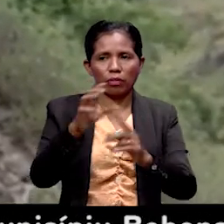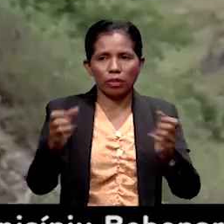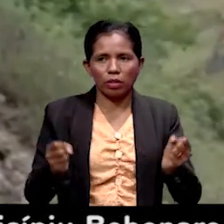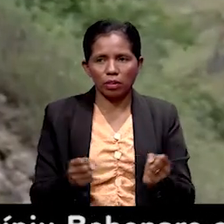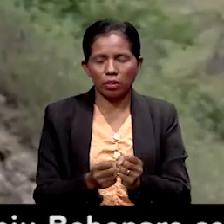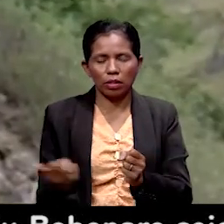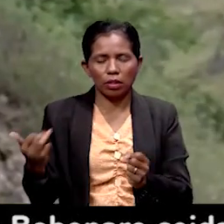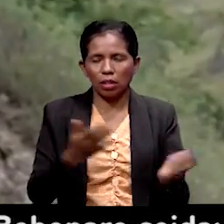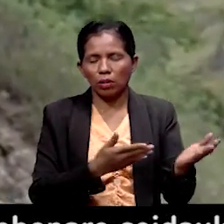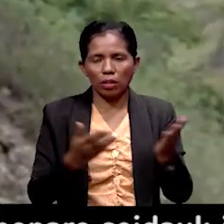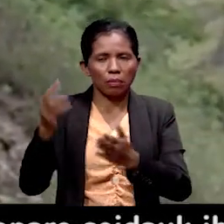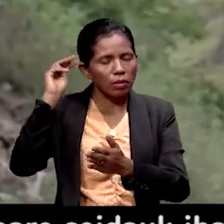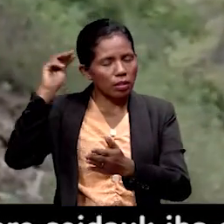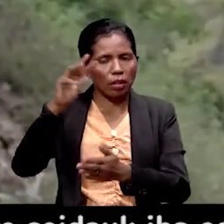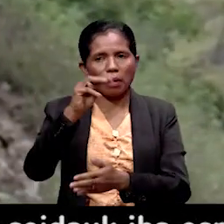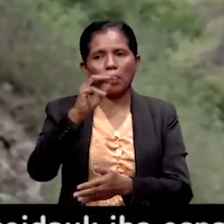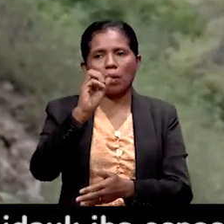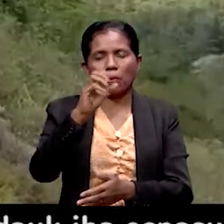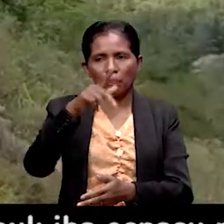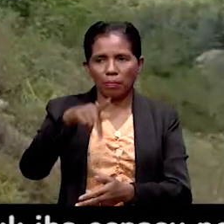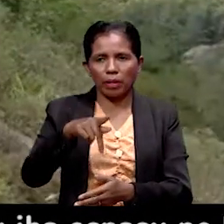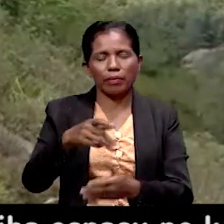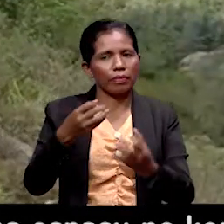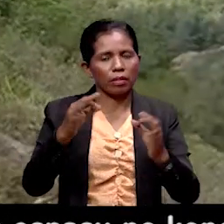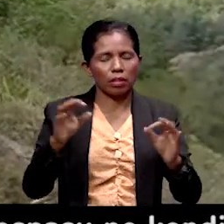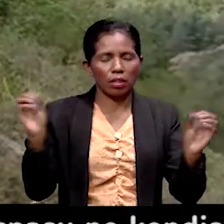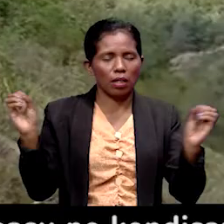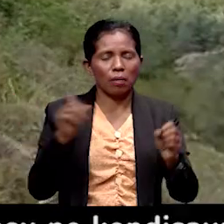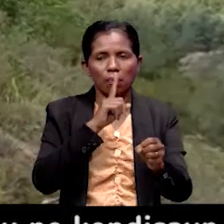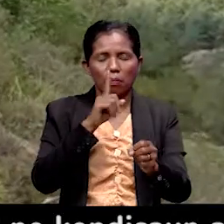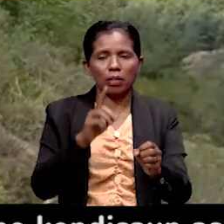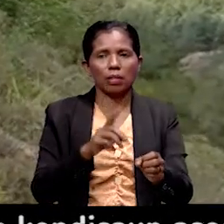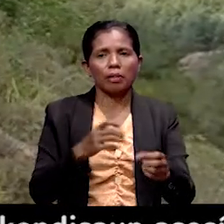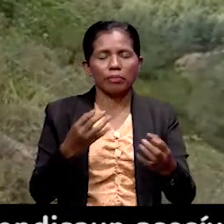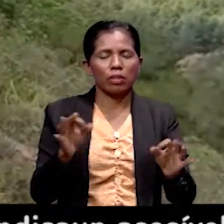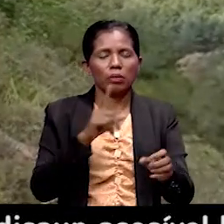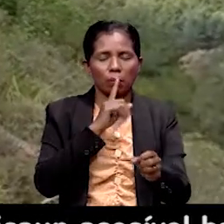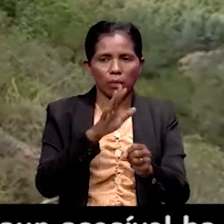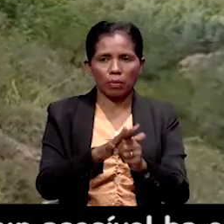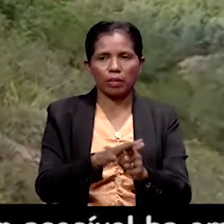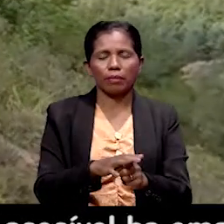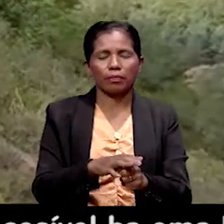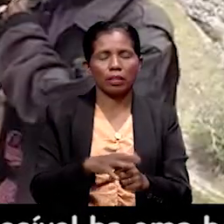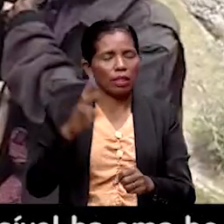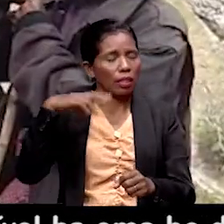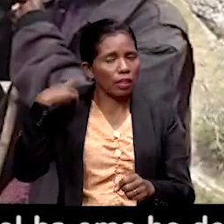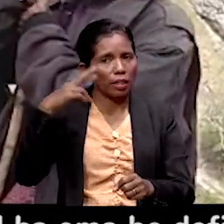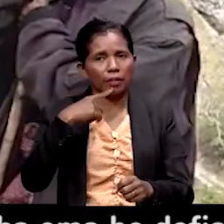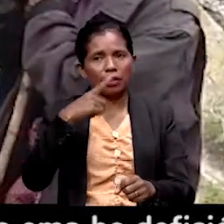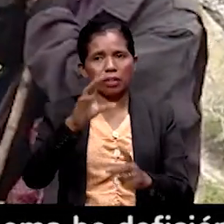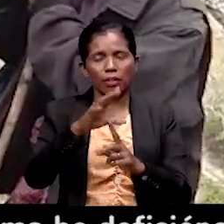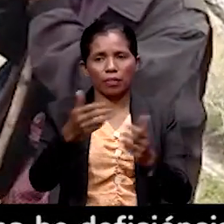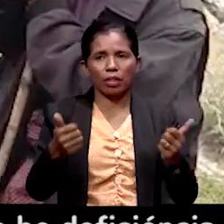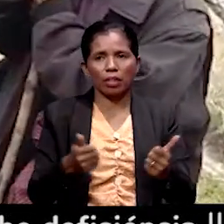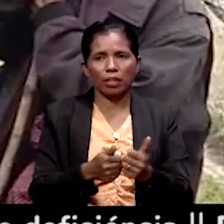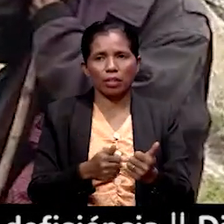besira hatama ba ministeru obras publiku, ho to date, ho promesa. Baradi komunidade Mauloko Maubisi sefi aldea Raimera Hateten